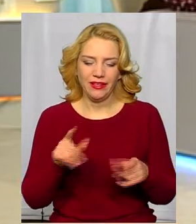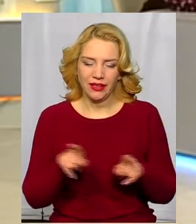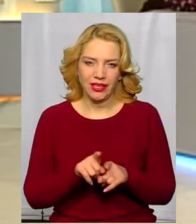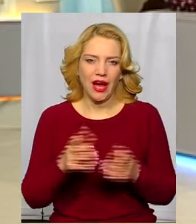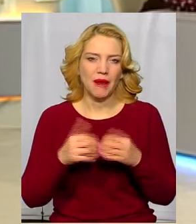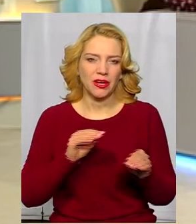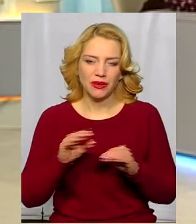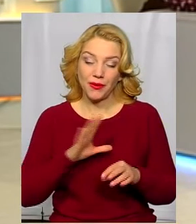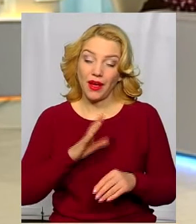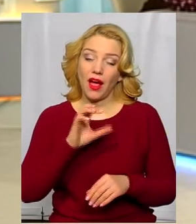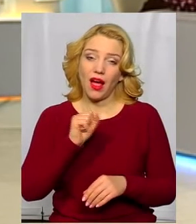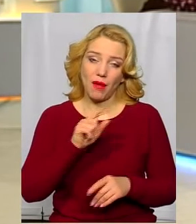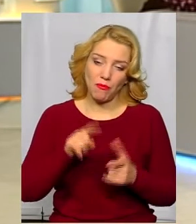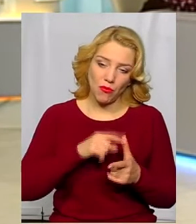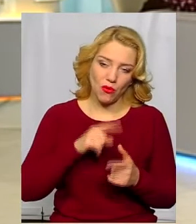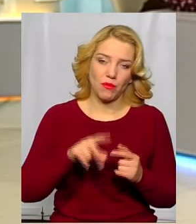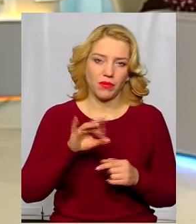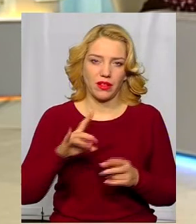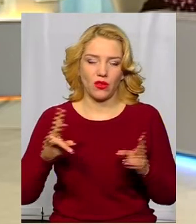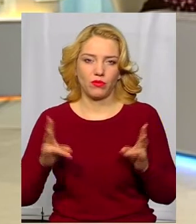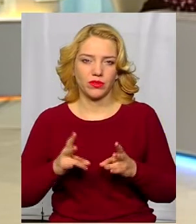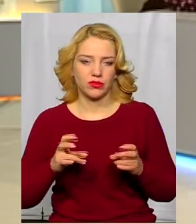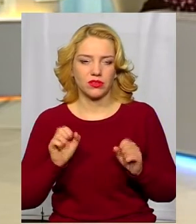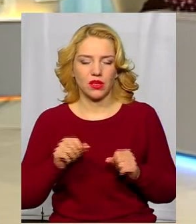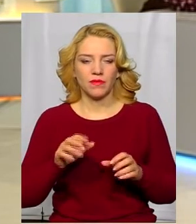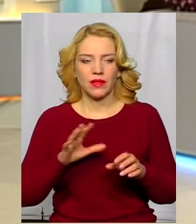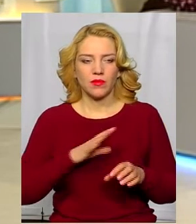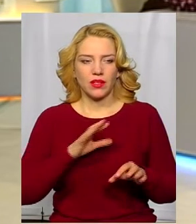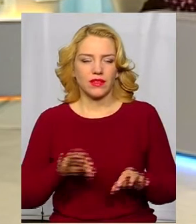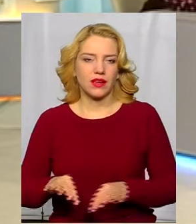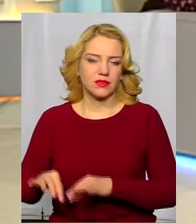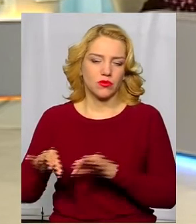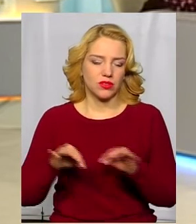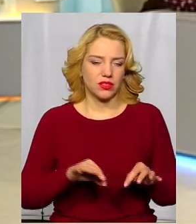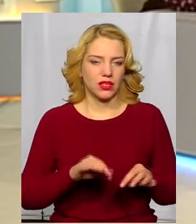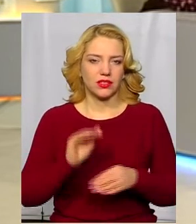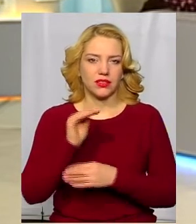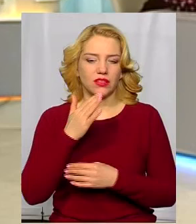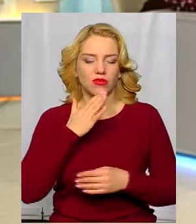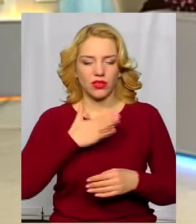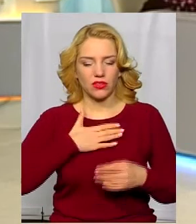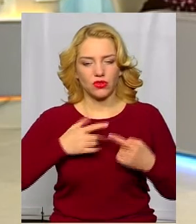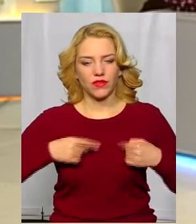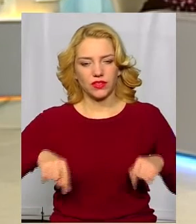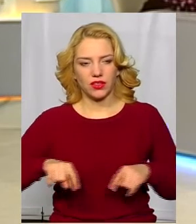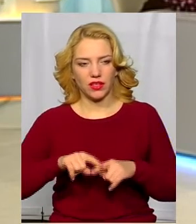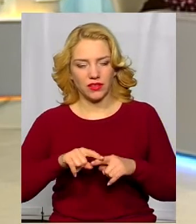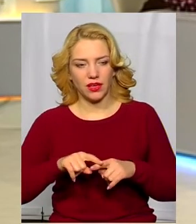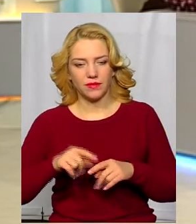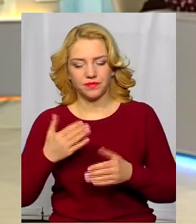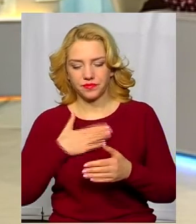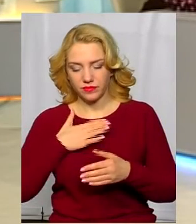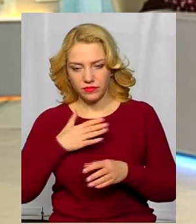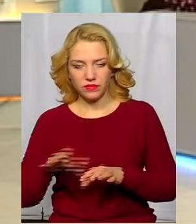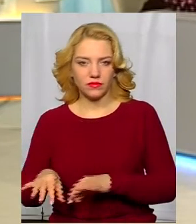при необхідності могла би і була транспортування дитини із нашого відділення в відділення інтенсивної